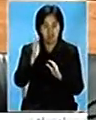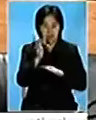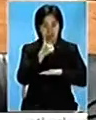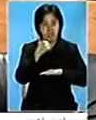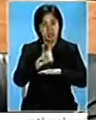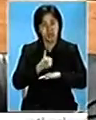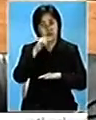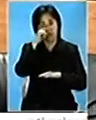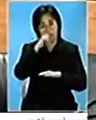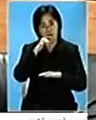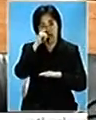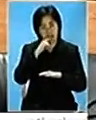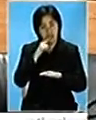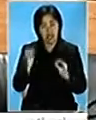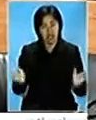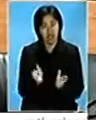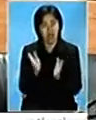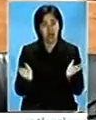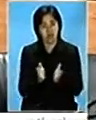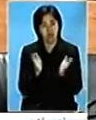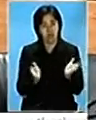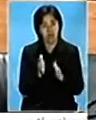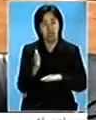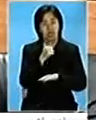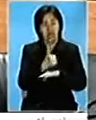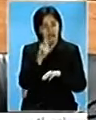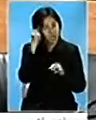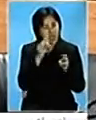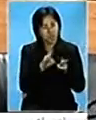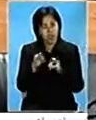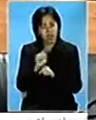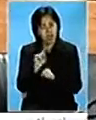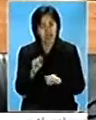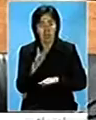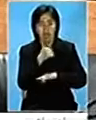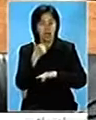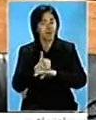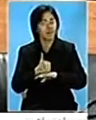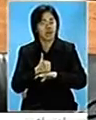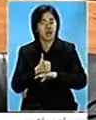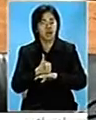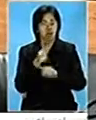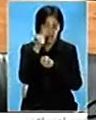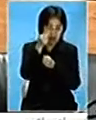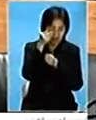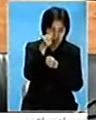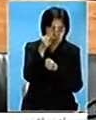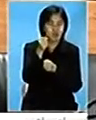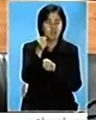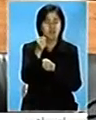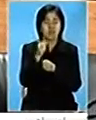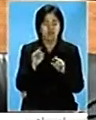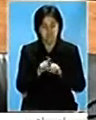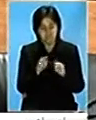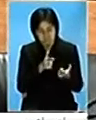องที่น่าจะสนับสนุนการเมืองที่จะทำยังไงไม่ให้การเมืองไปสู่การชุมนุมที่ใช้อาวุ